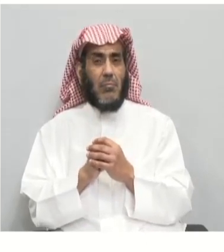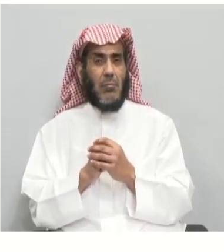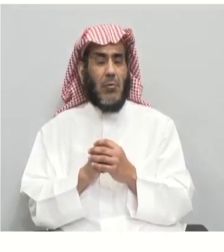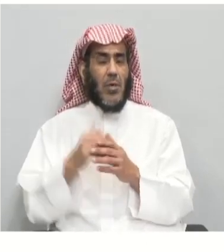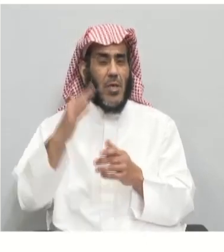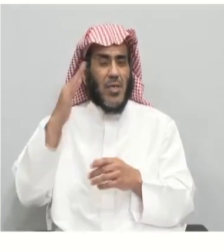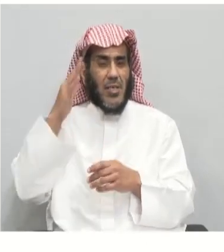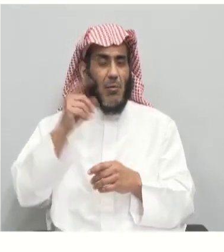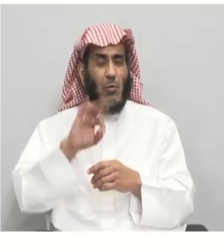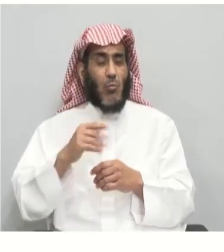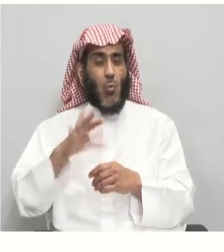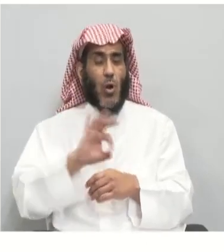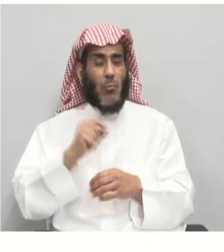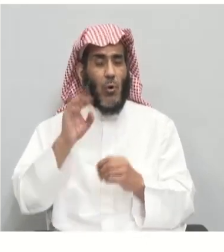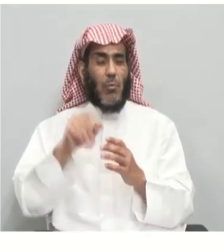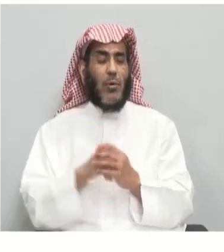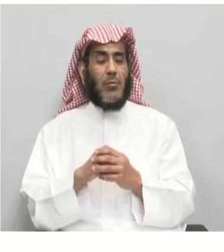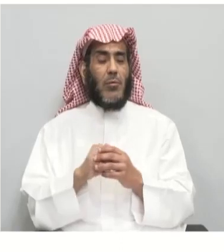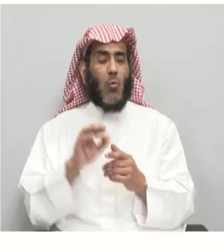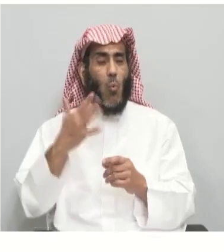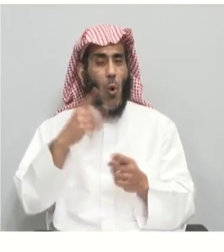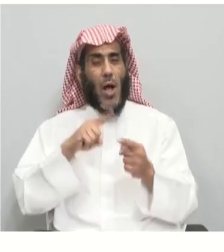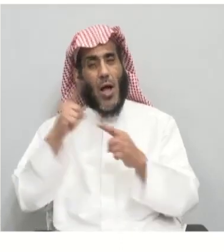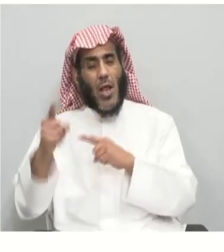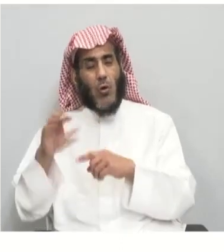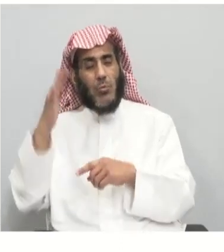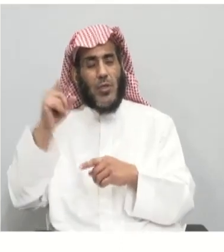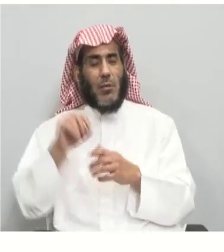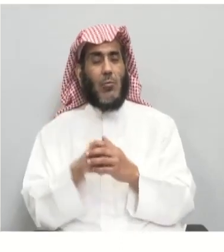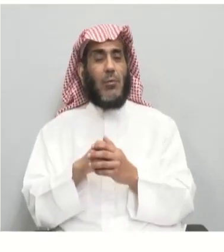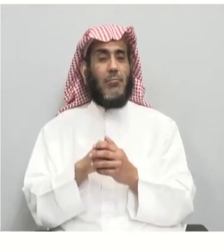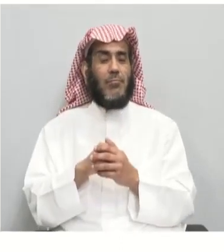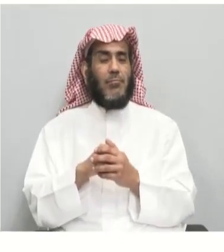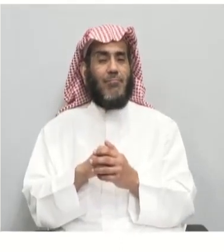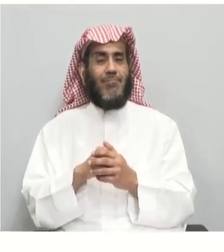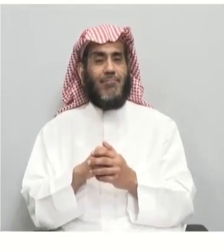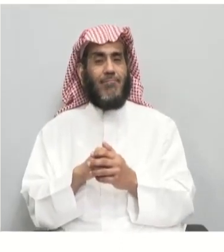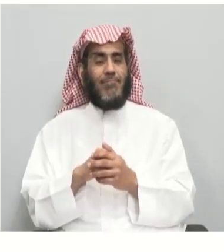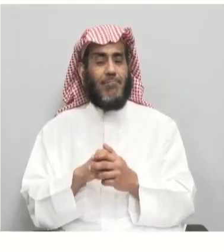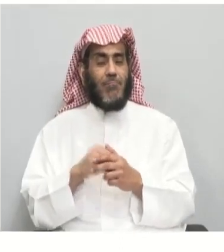السلام عليكم ورحمه الله وعليكم السلام ورحمه الله